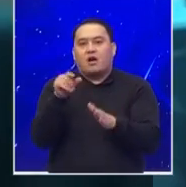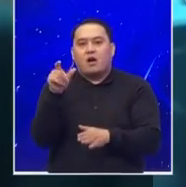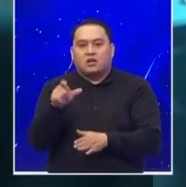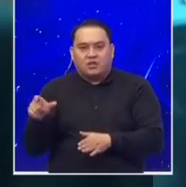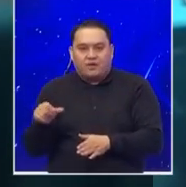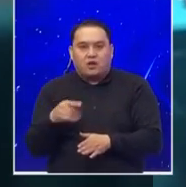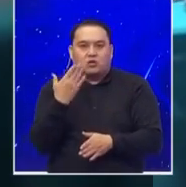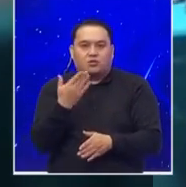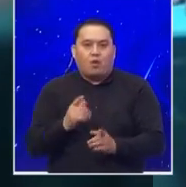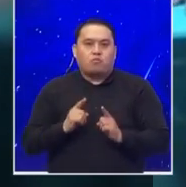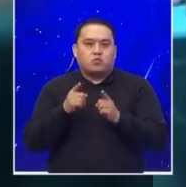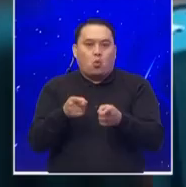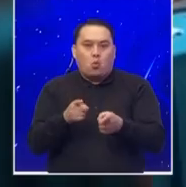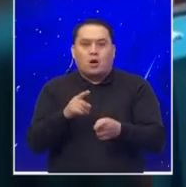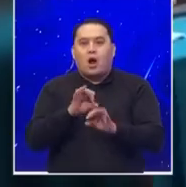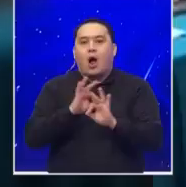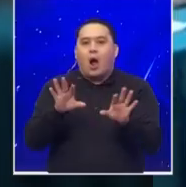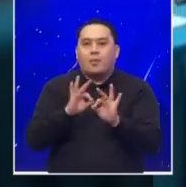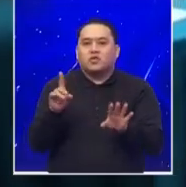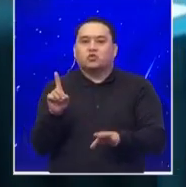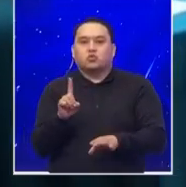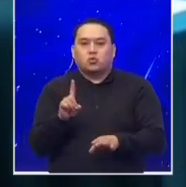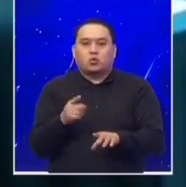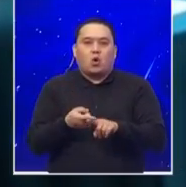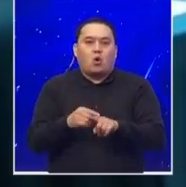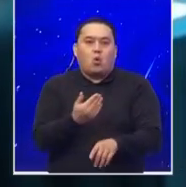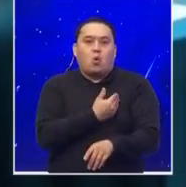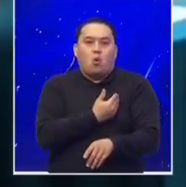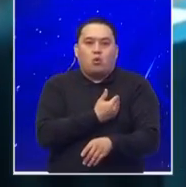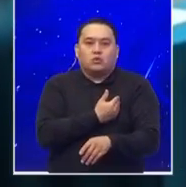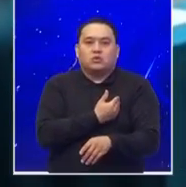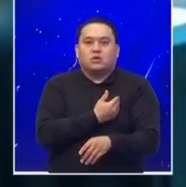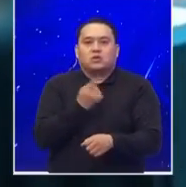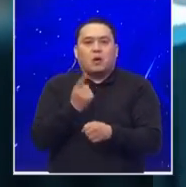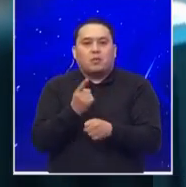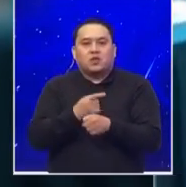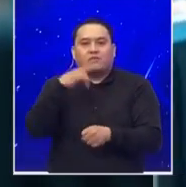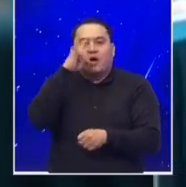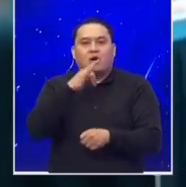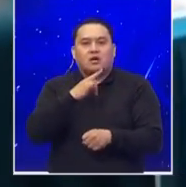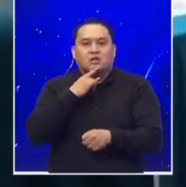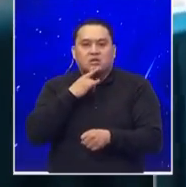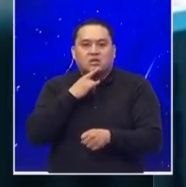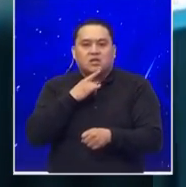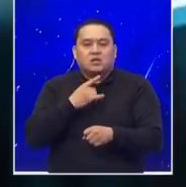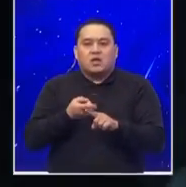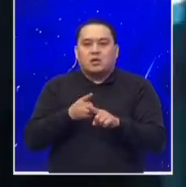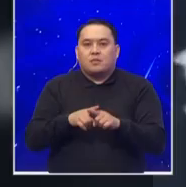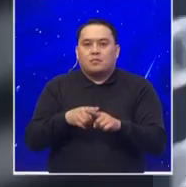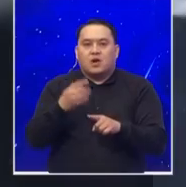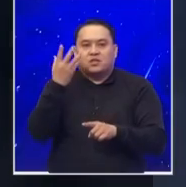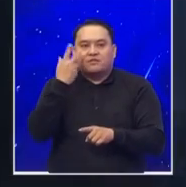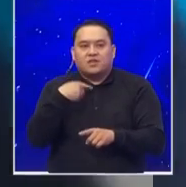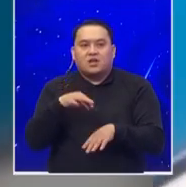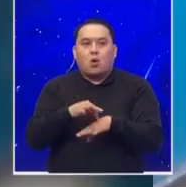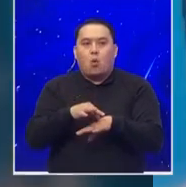голосования. Свой поступок блогер объяснил тем, что таким образом он хочет не допустить в Казахстане дискриминацию по цвету